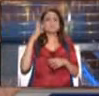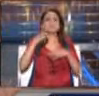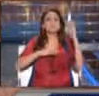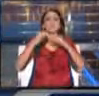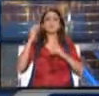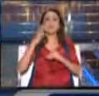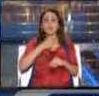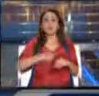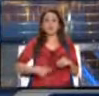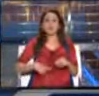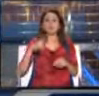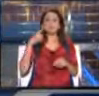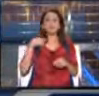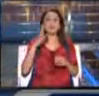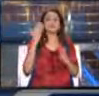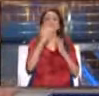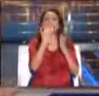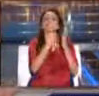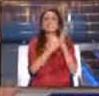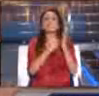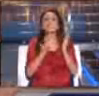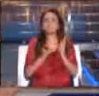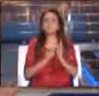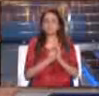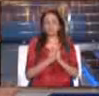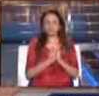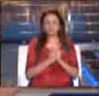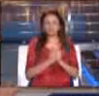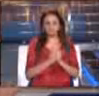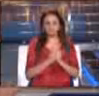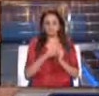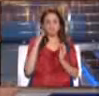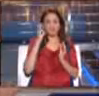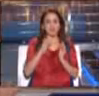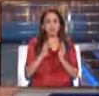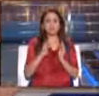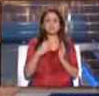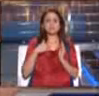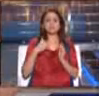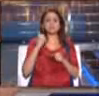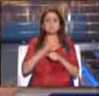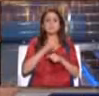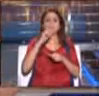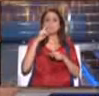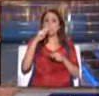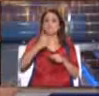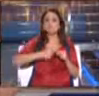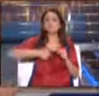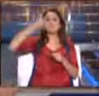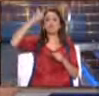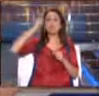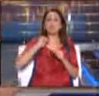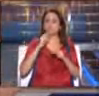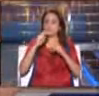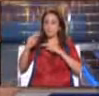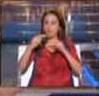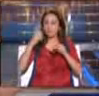بقى الشروط التي يجب توفرها؟ اولا لابد ان يكون لديك قدرة على الحوار والتحاور مع